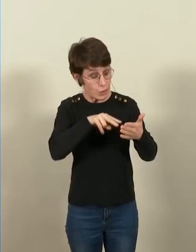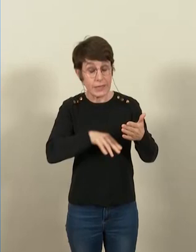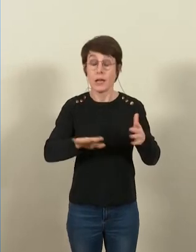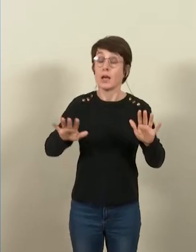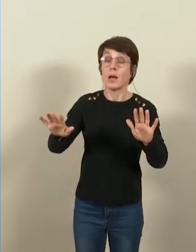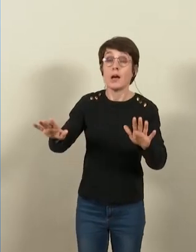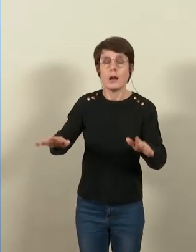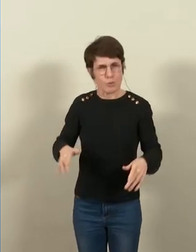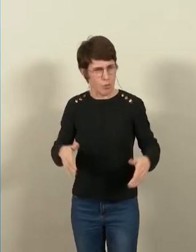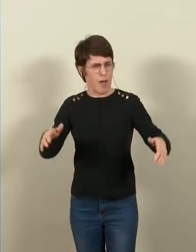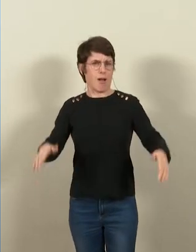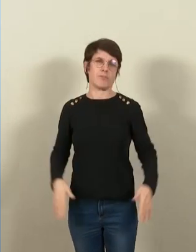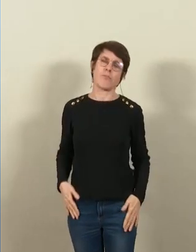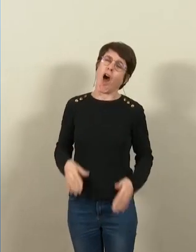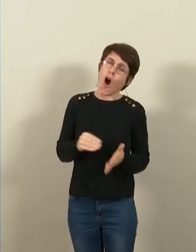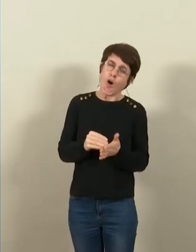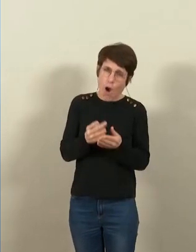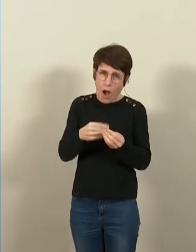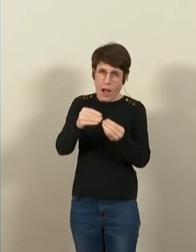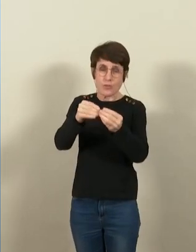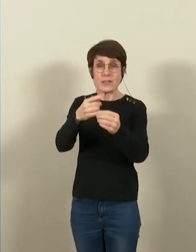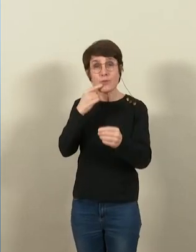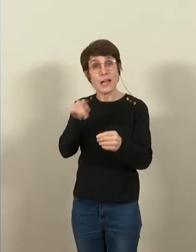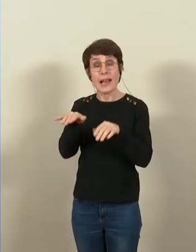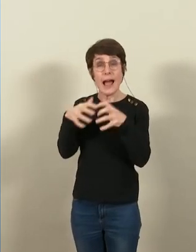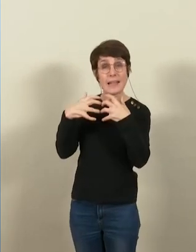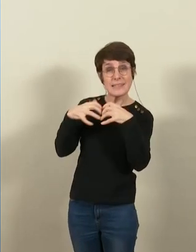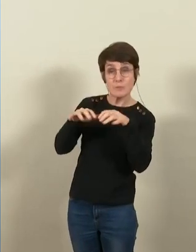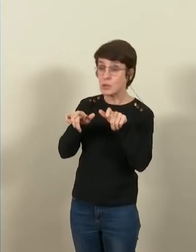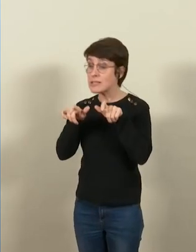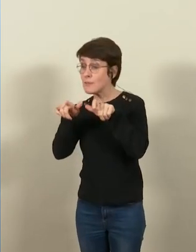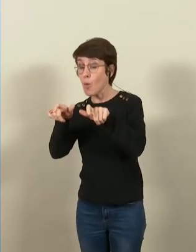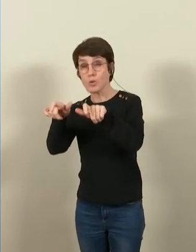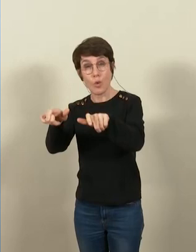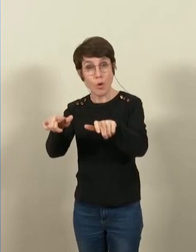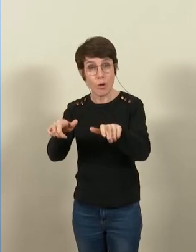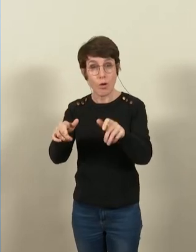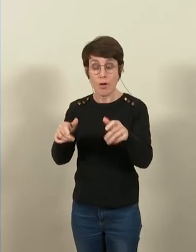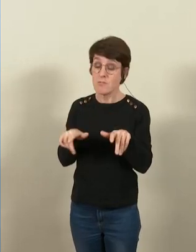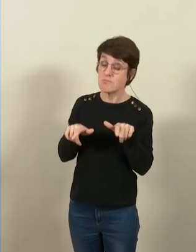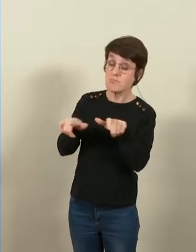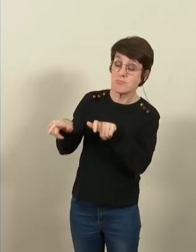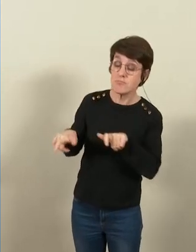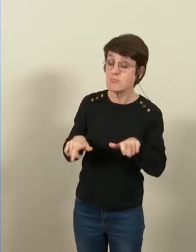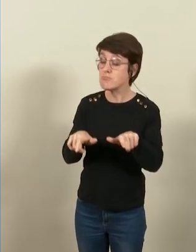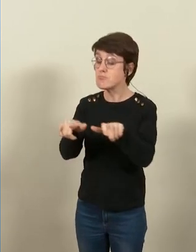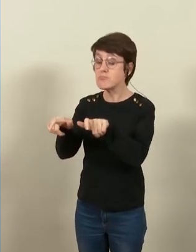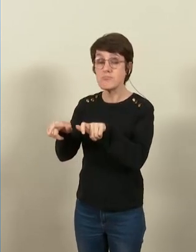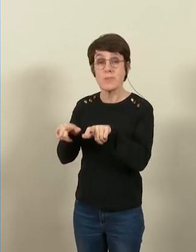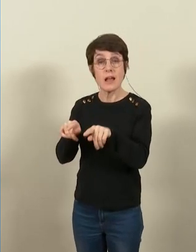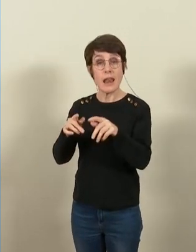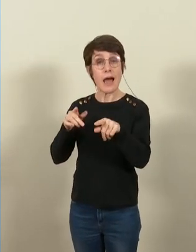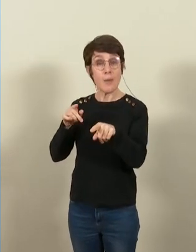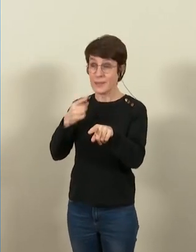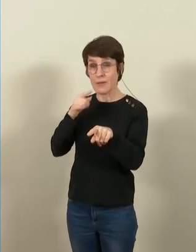vous vous surpassez donc pour contrôler le dispositif et vous et vous écartez donc les sportifs de ce comité c'est bien